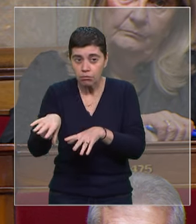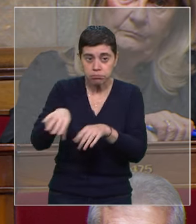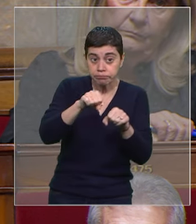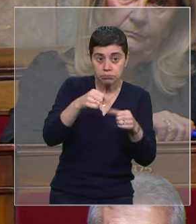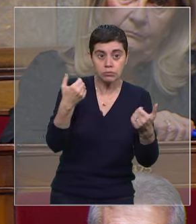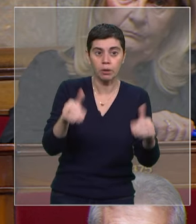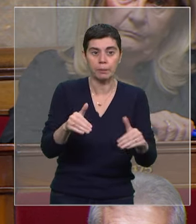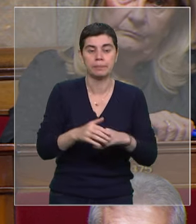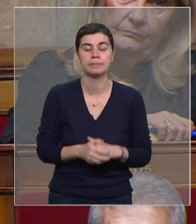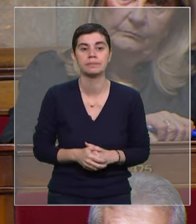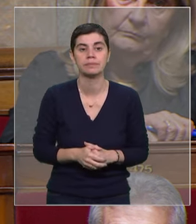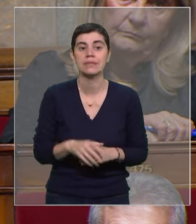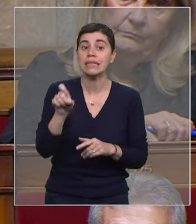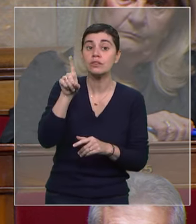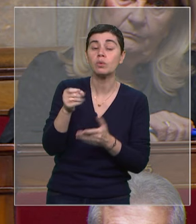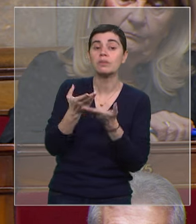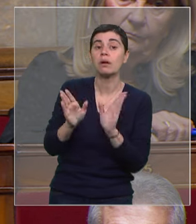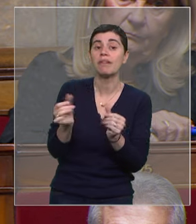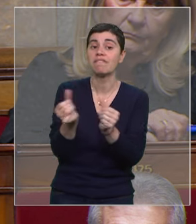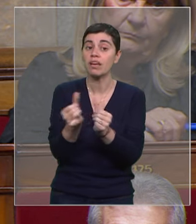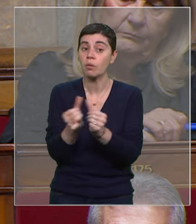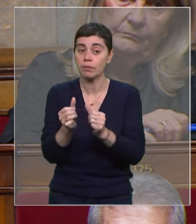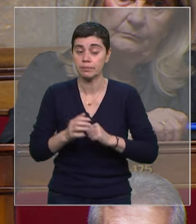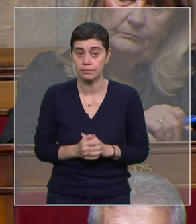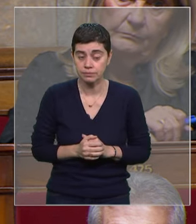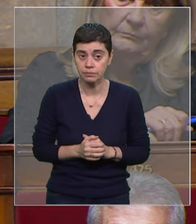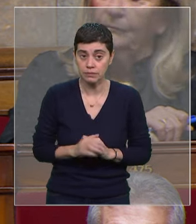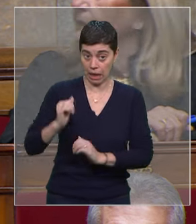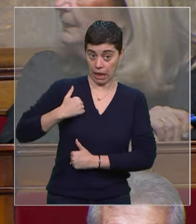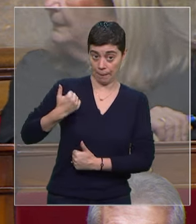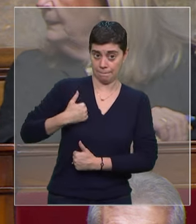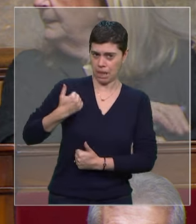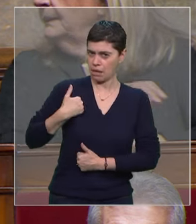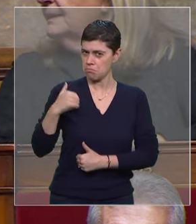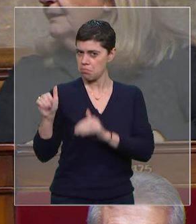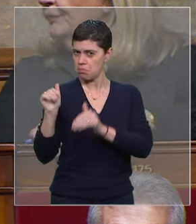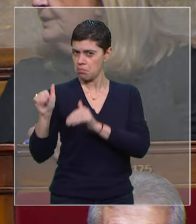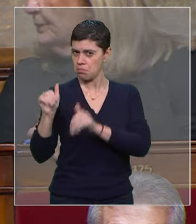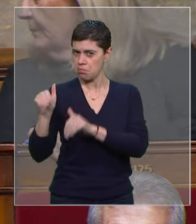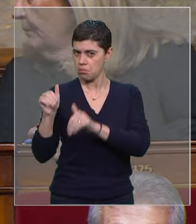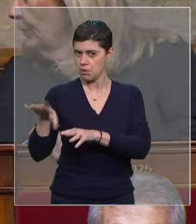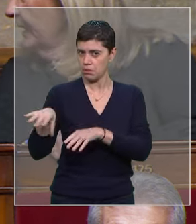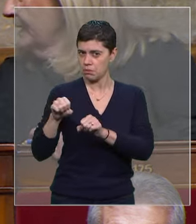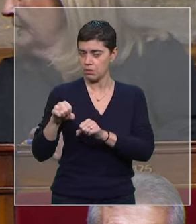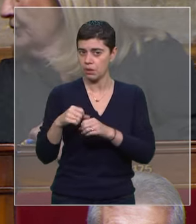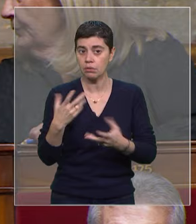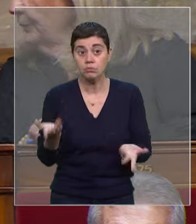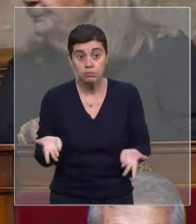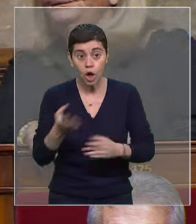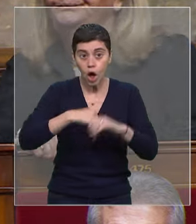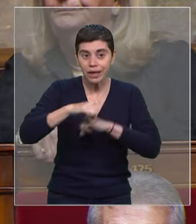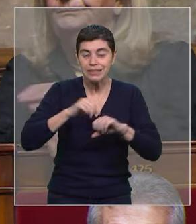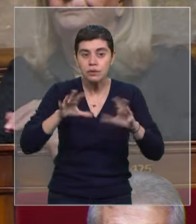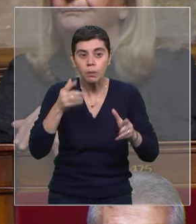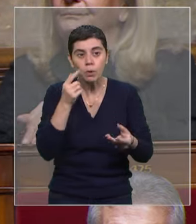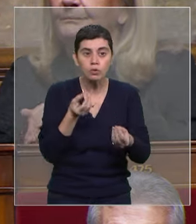très simple, Monsieur le ministre. Que comptez-vous faire? Ferez-vous appel à l'armée, comme on l'entend dire? Quel est votre plan de bataille pour que la France